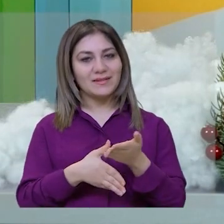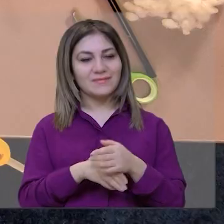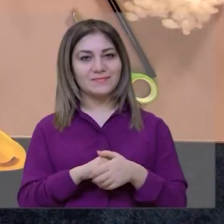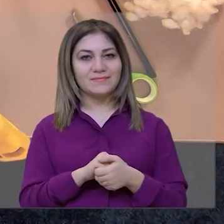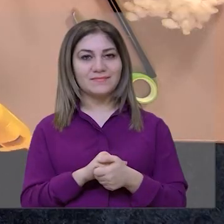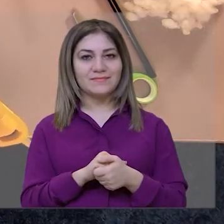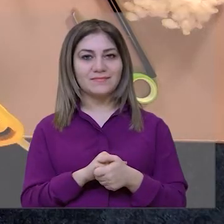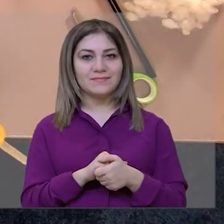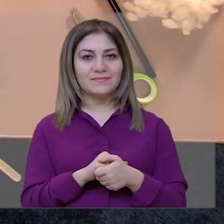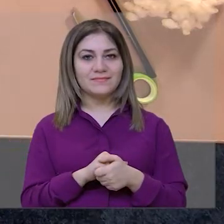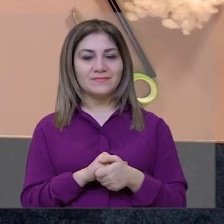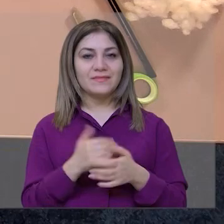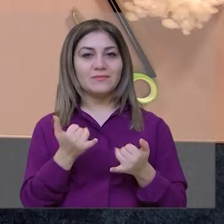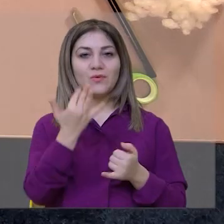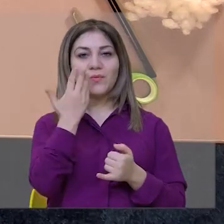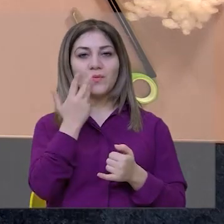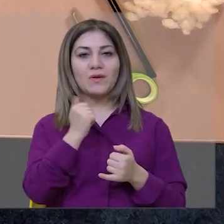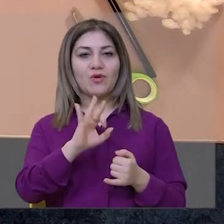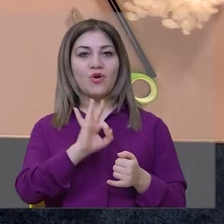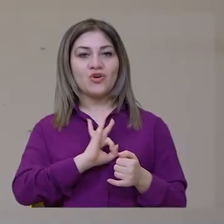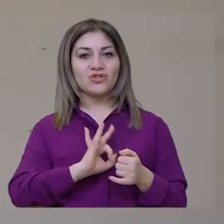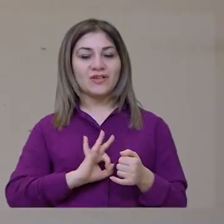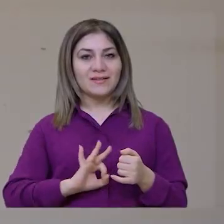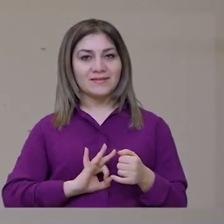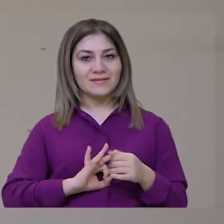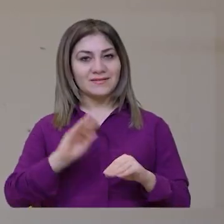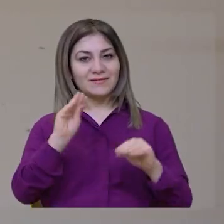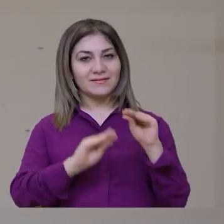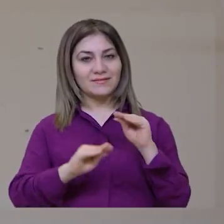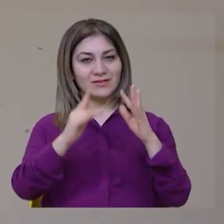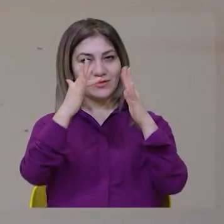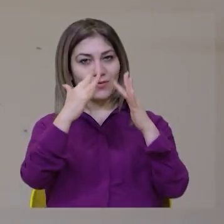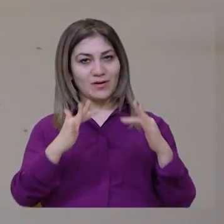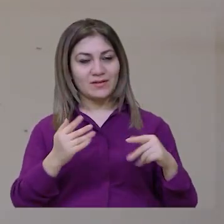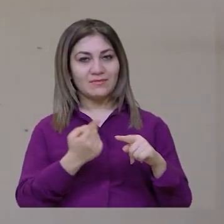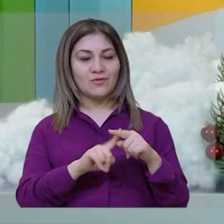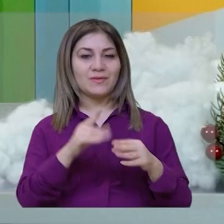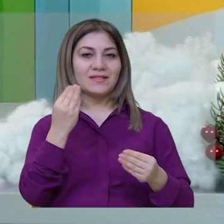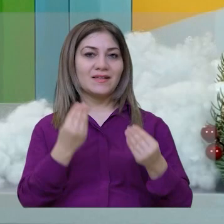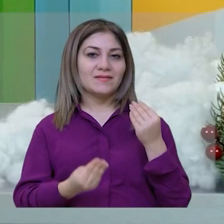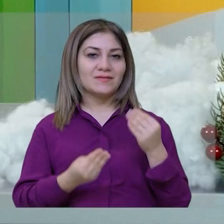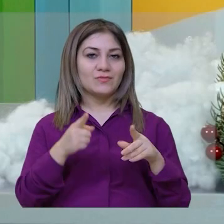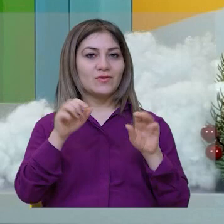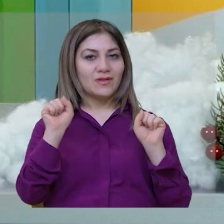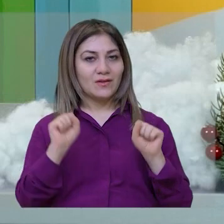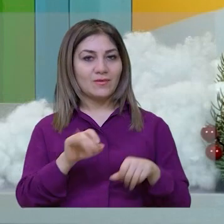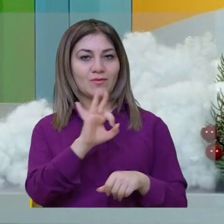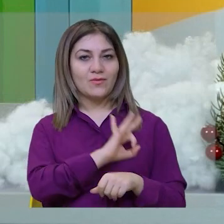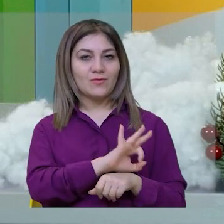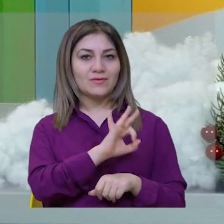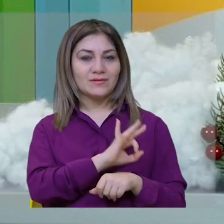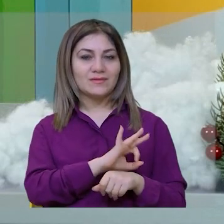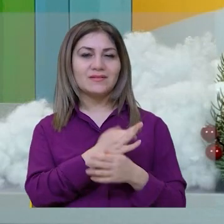Շարունակենք մեր աշխատանքը, այժմ գունավոր կոճակներն ենք ամրացնում եղևնում, որպես խաղալիք, դուք կարող եք նաև